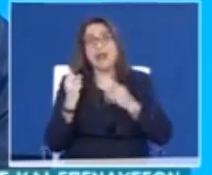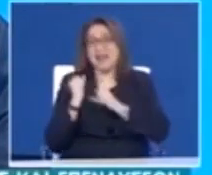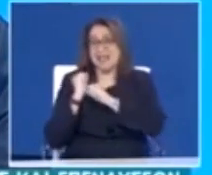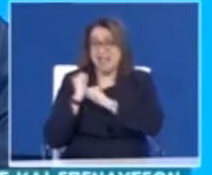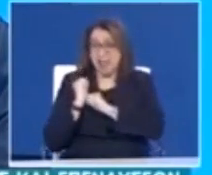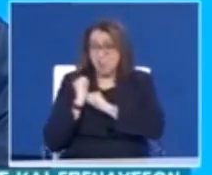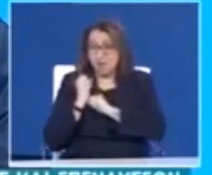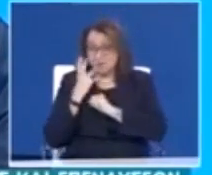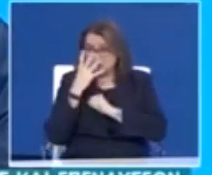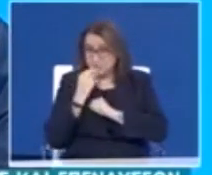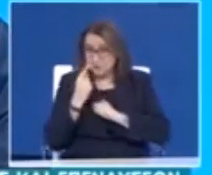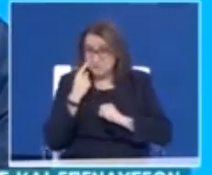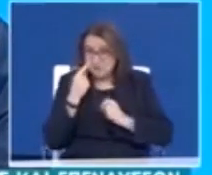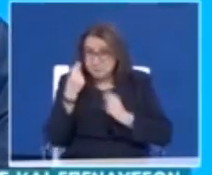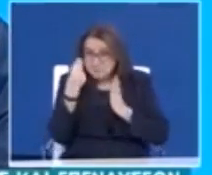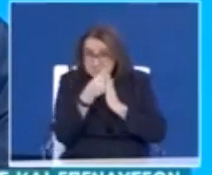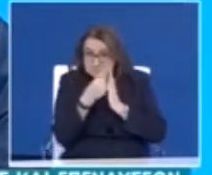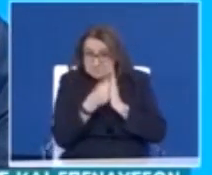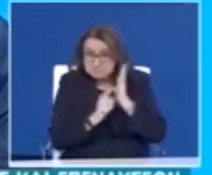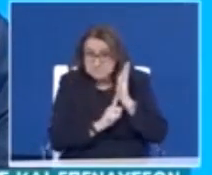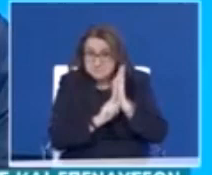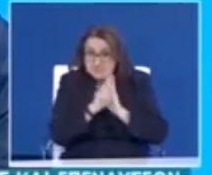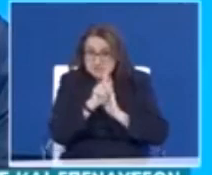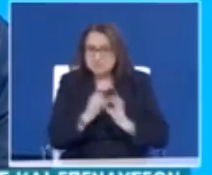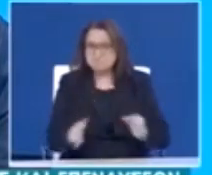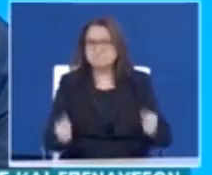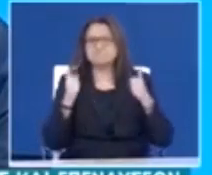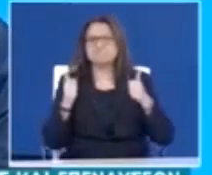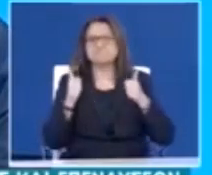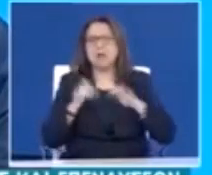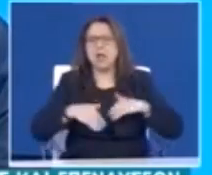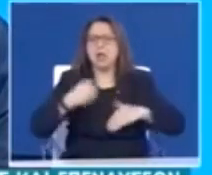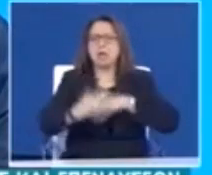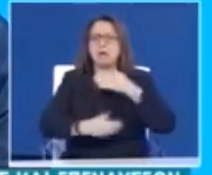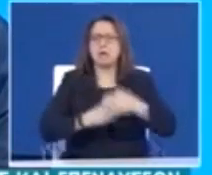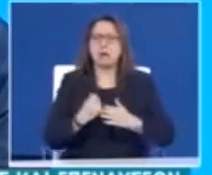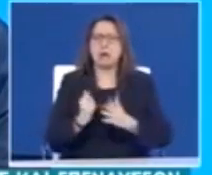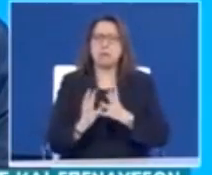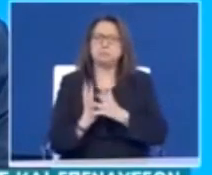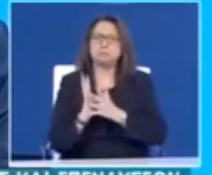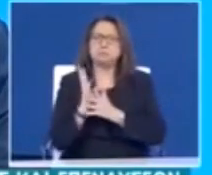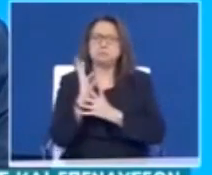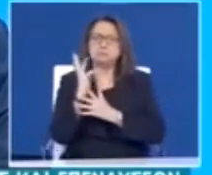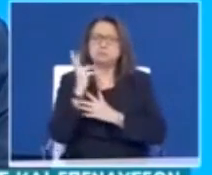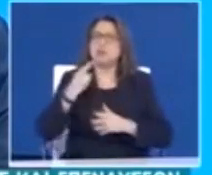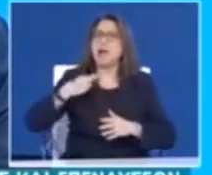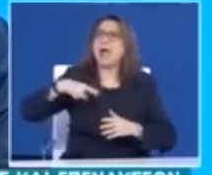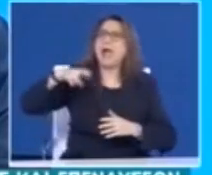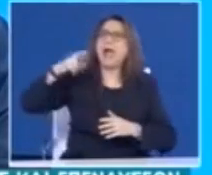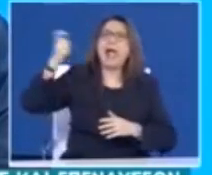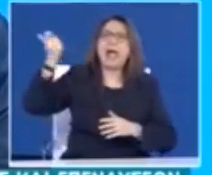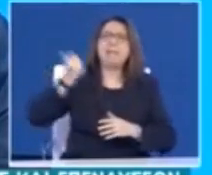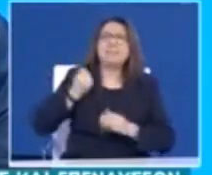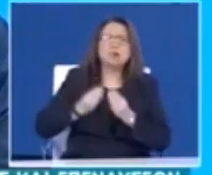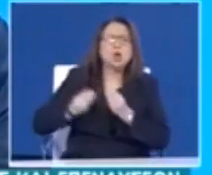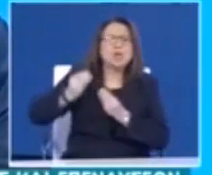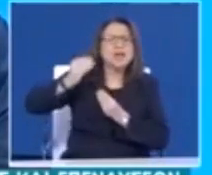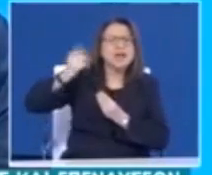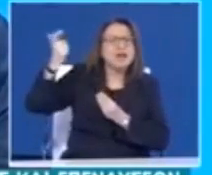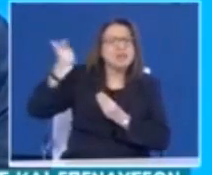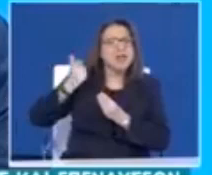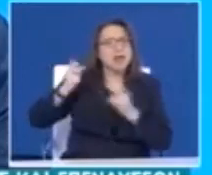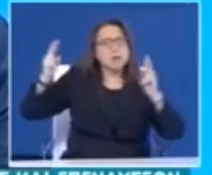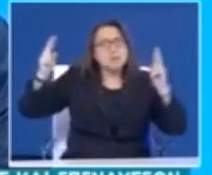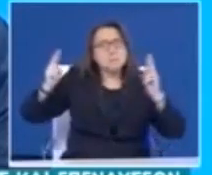δείκτες, κρατήσει τον τουρισμό, η αύξηση κατανάλωσης, η μείωση των επιτοκίων δανεισμού και γενικά η πορεία της